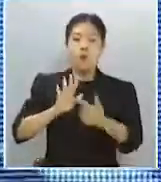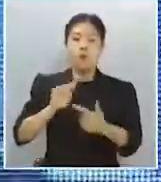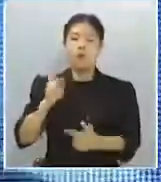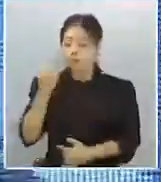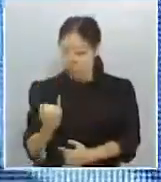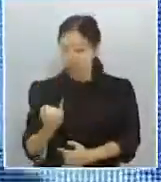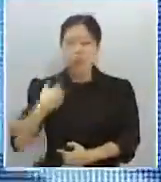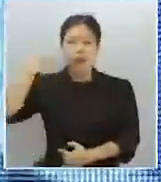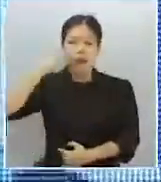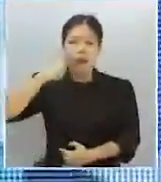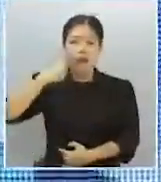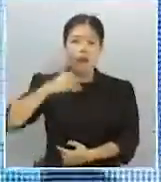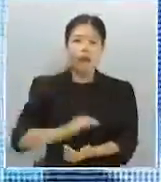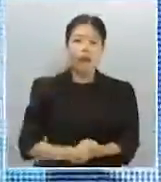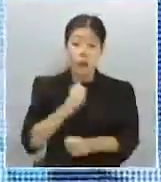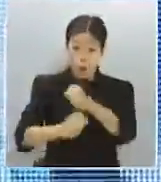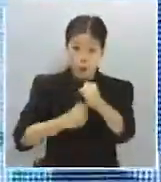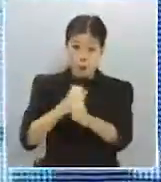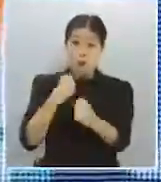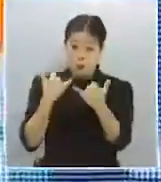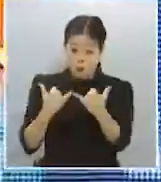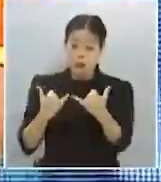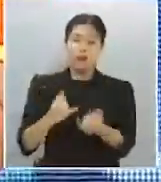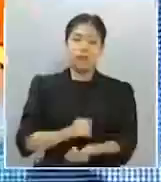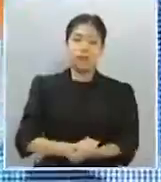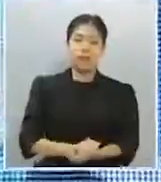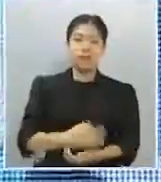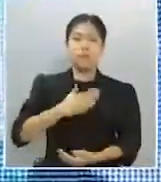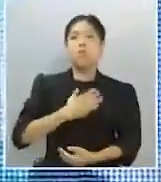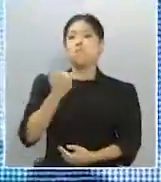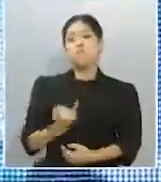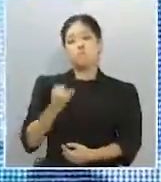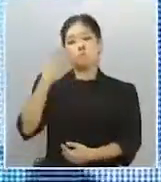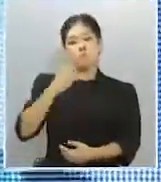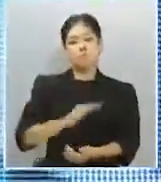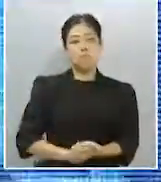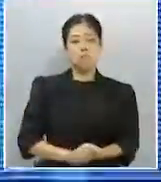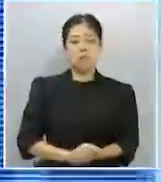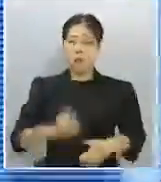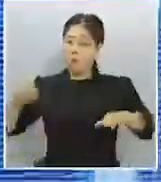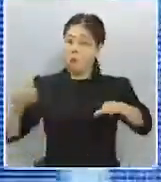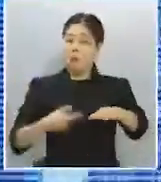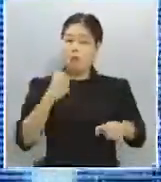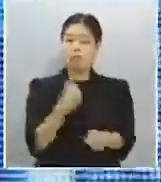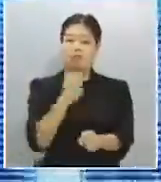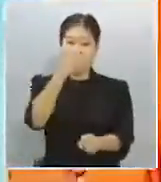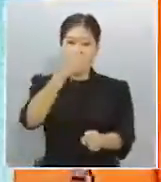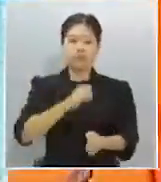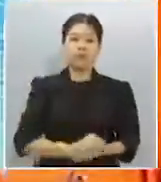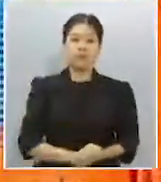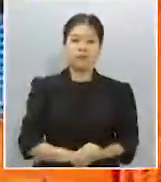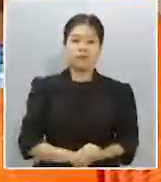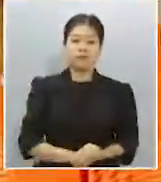ถูก แต่ปีนี้ จำดี แต่ปีนี้ครับผมไม่แพ้ครับผมยังไงผมยิงลูกโทษเข้าแน่ผมดูเนี่ย นี่ เ